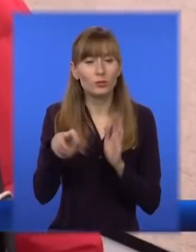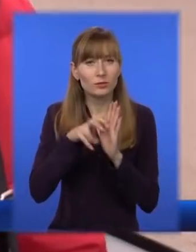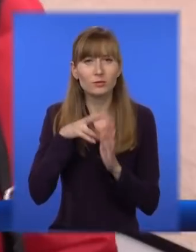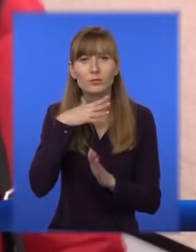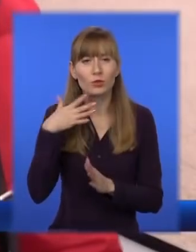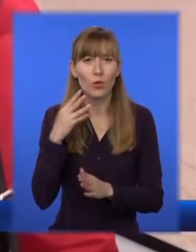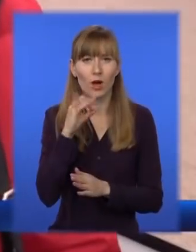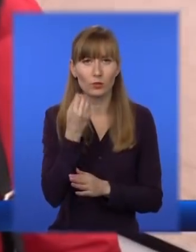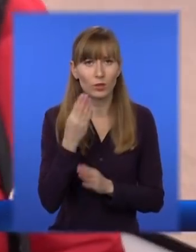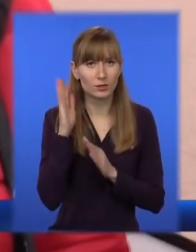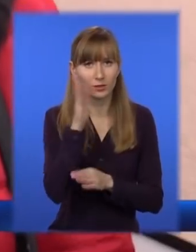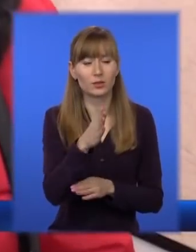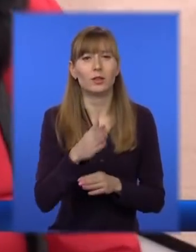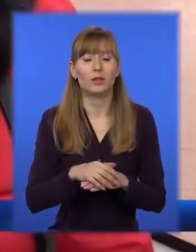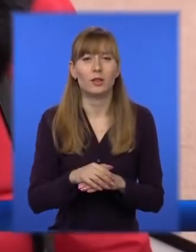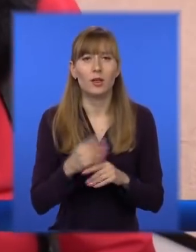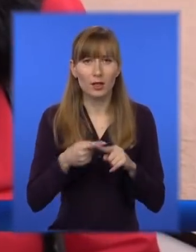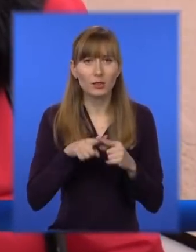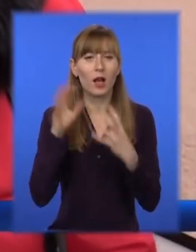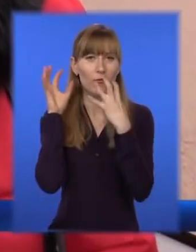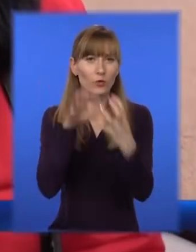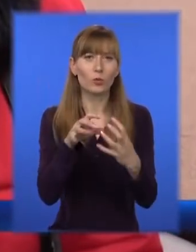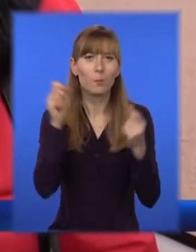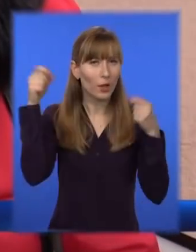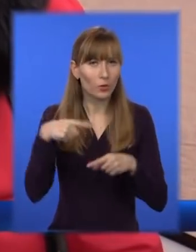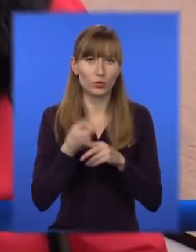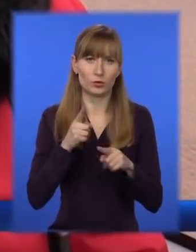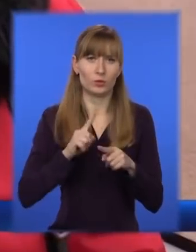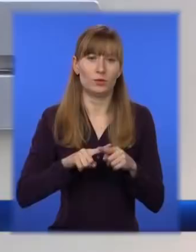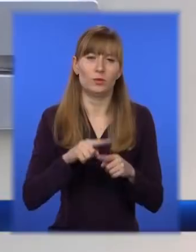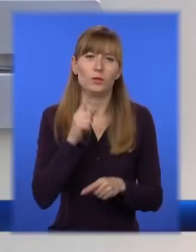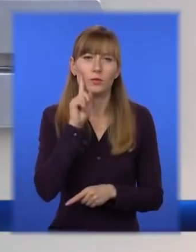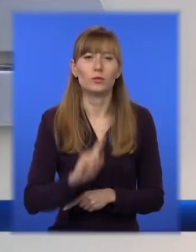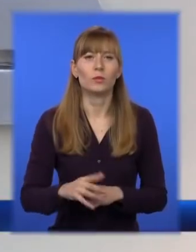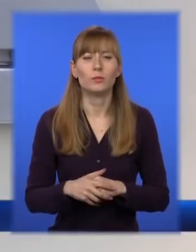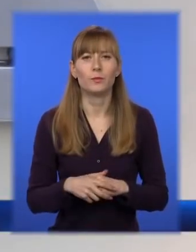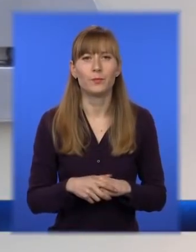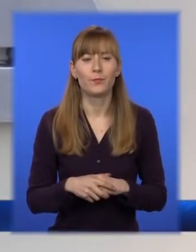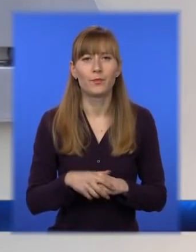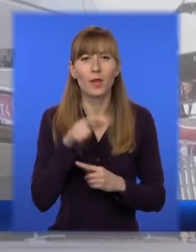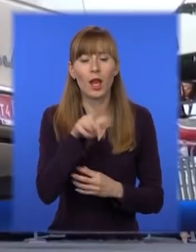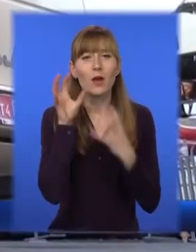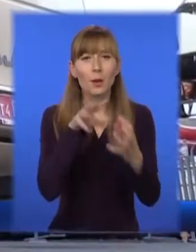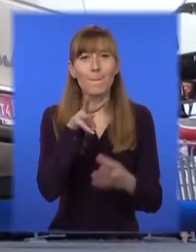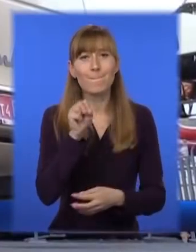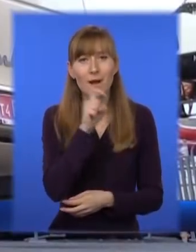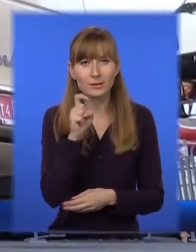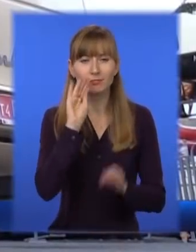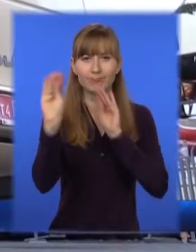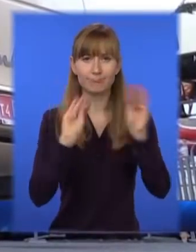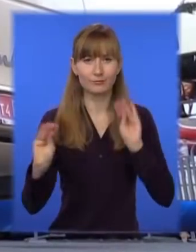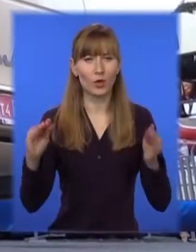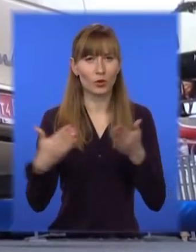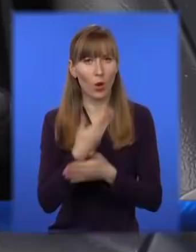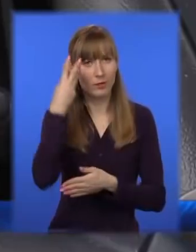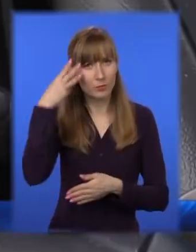я думаю, що цей автобус ідеально підходить для жителів Інгульця і жителів Кривого Рога. Самі автобуси марки МАЗ укомплектовані